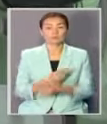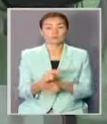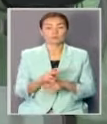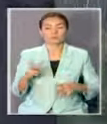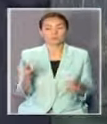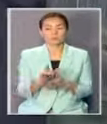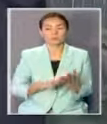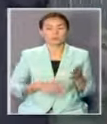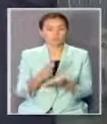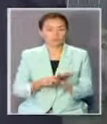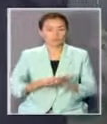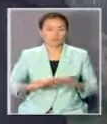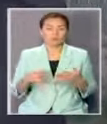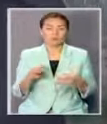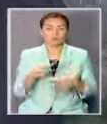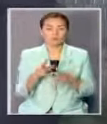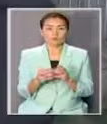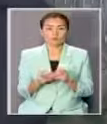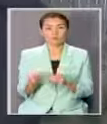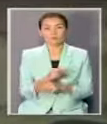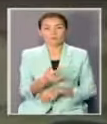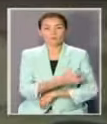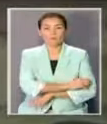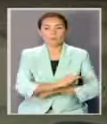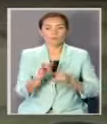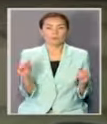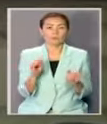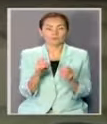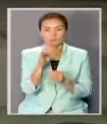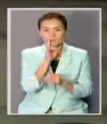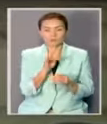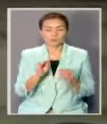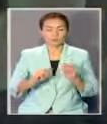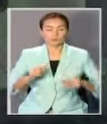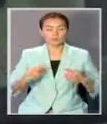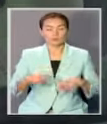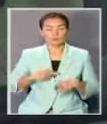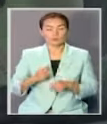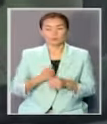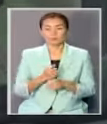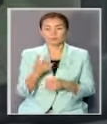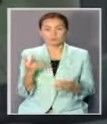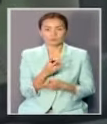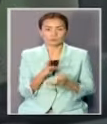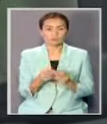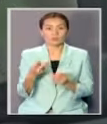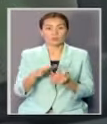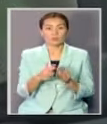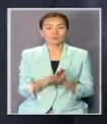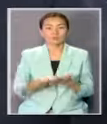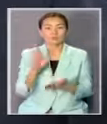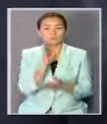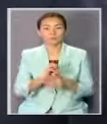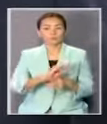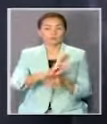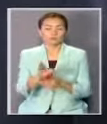керек. Яғни сүзу және тұндыру қондырғыларының қуатын арттырып, мұнарасын орнату сынды жұмыстар жасалу қажет. Екі ауылды таза сумен